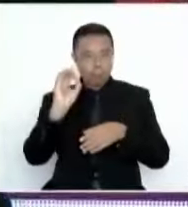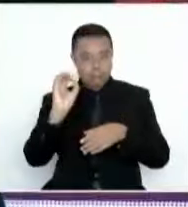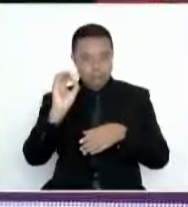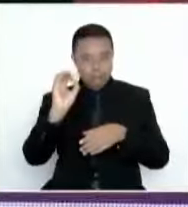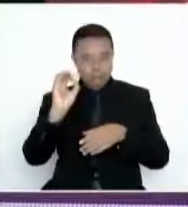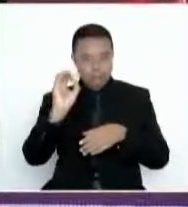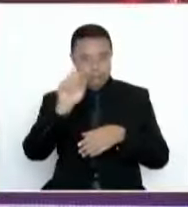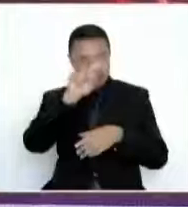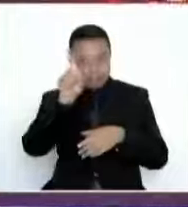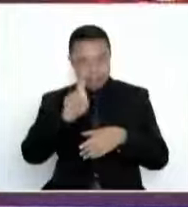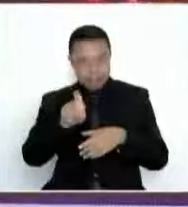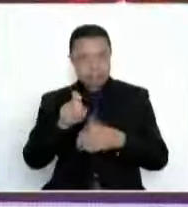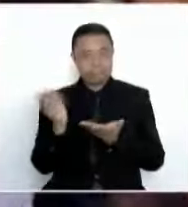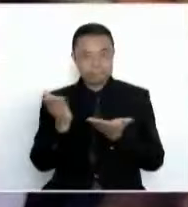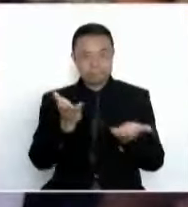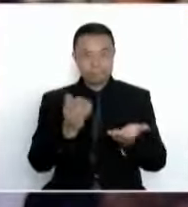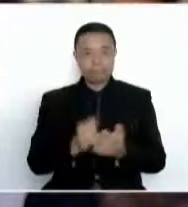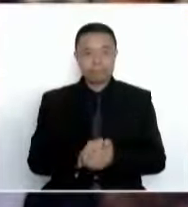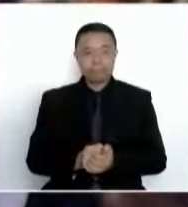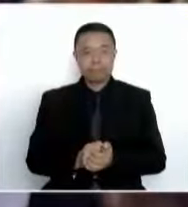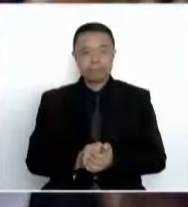fishb silakan